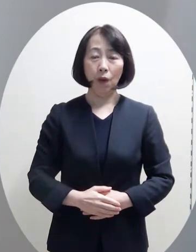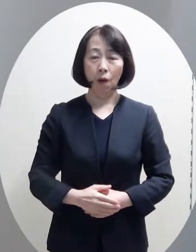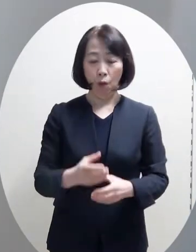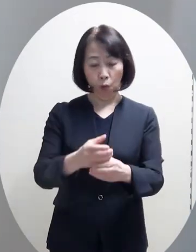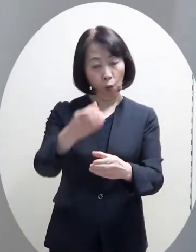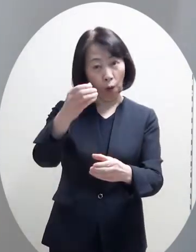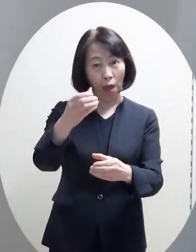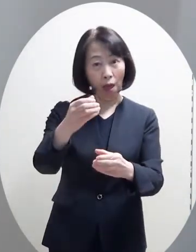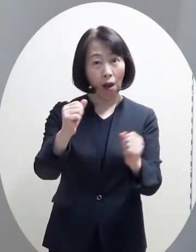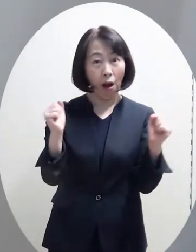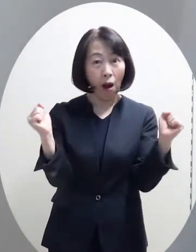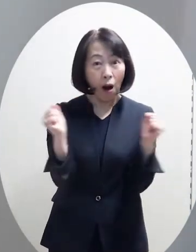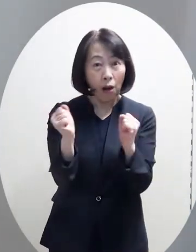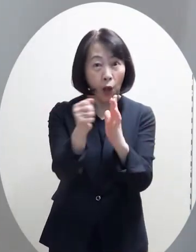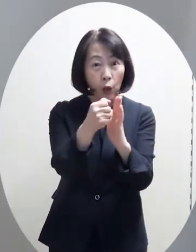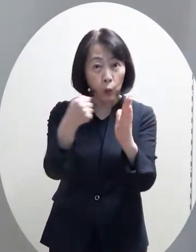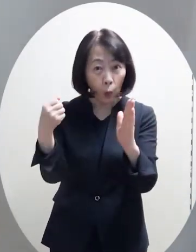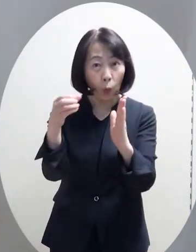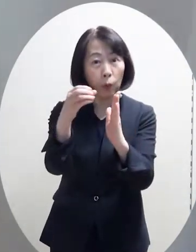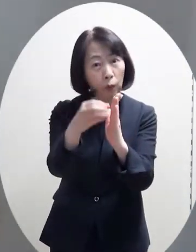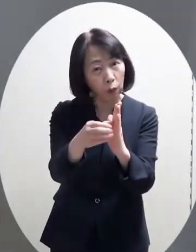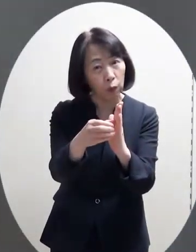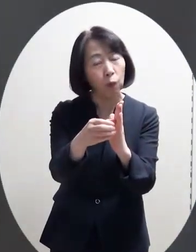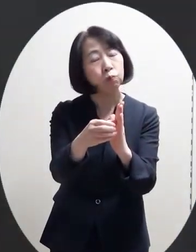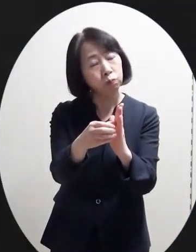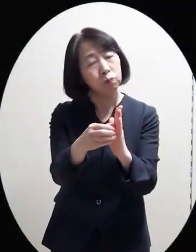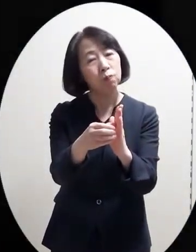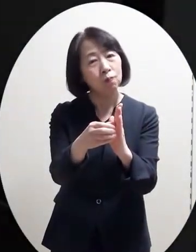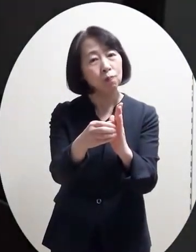これを冷蔵庫にね。